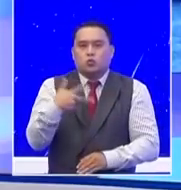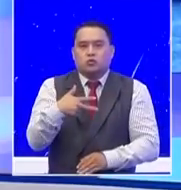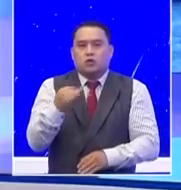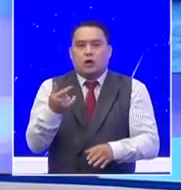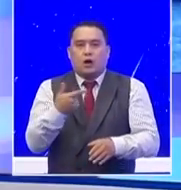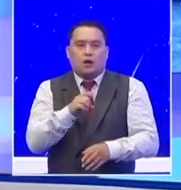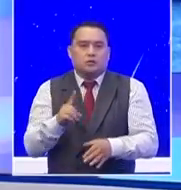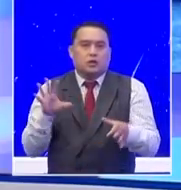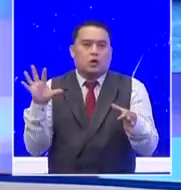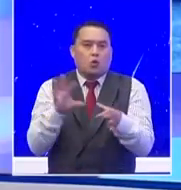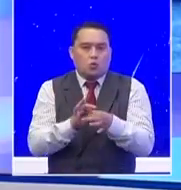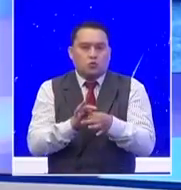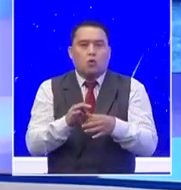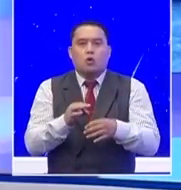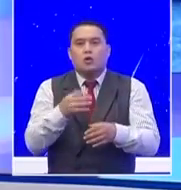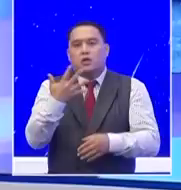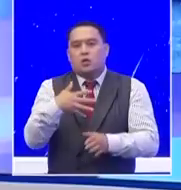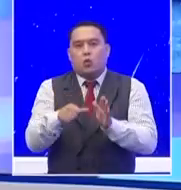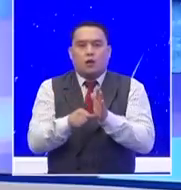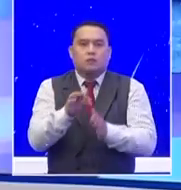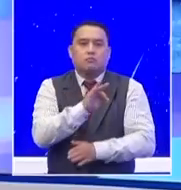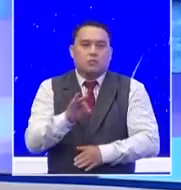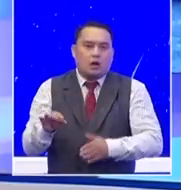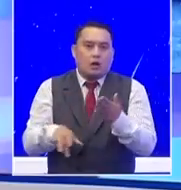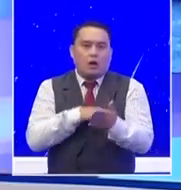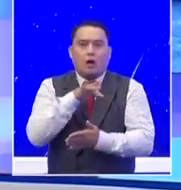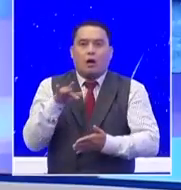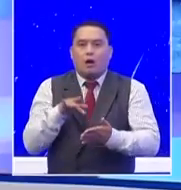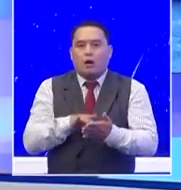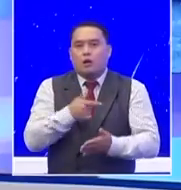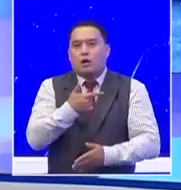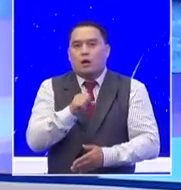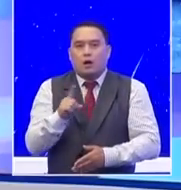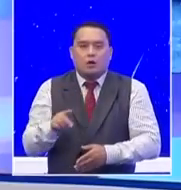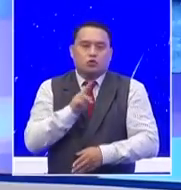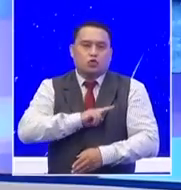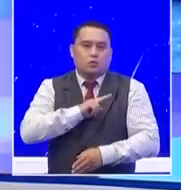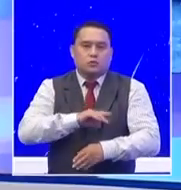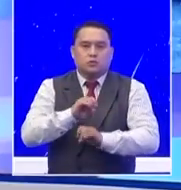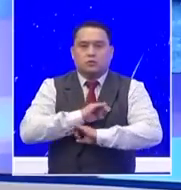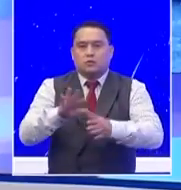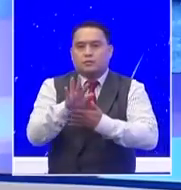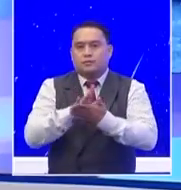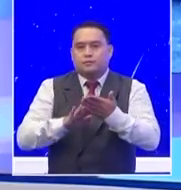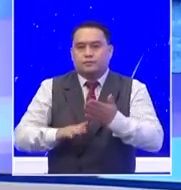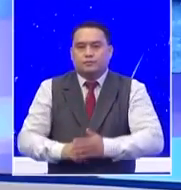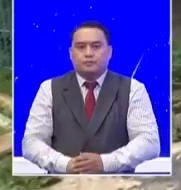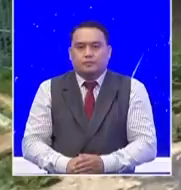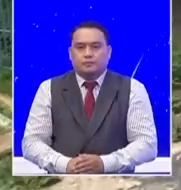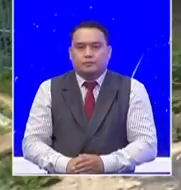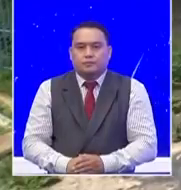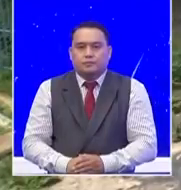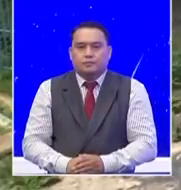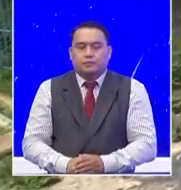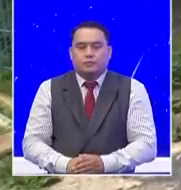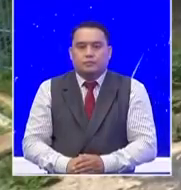табиғи газға қосылған. Көрсеткіш 56%. Қала аудандардағы газдандыру жұмысы жайлы тілші бейнематериалында.